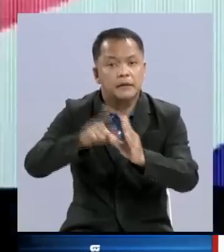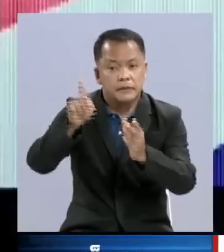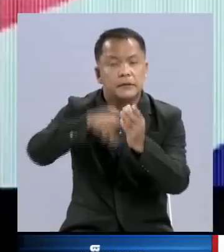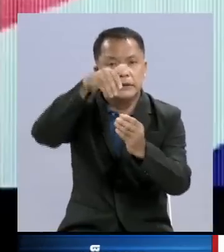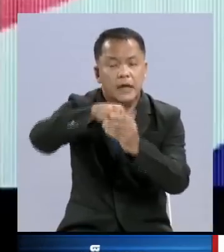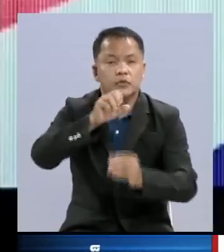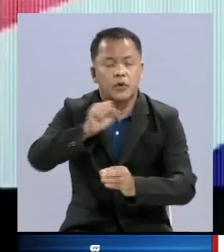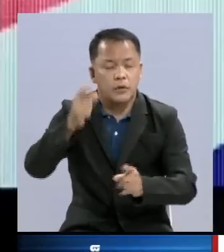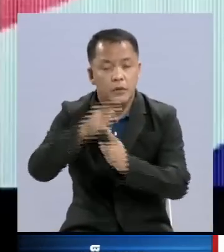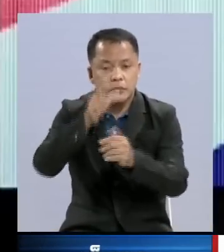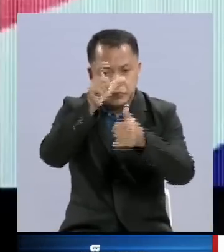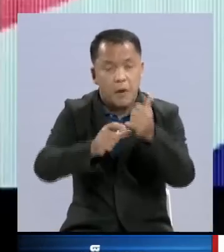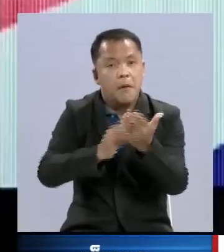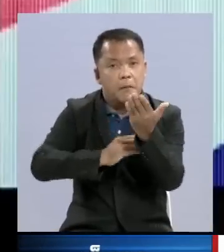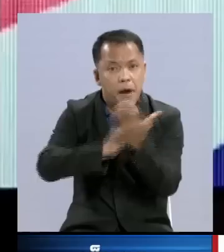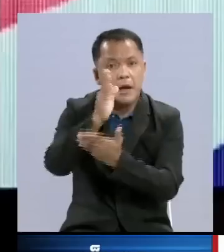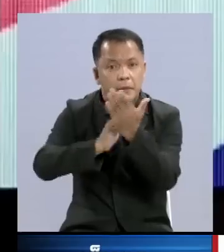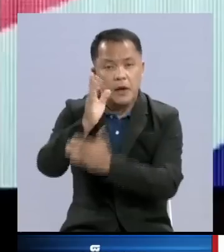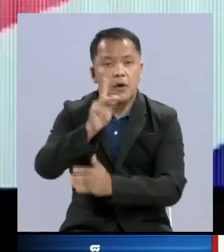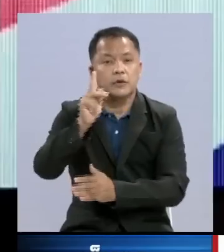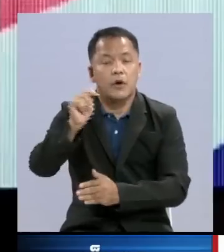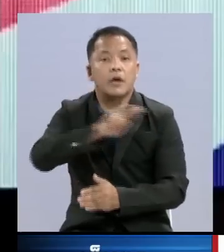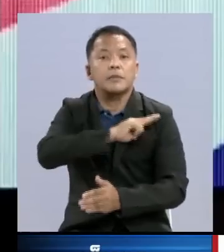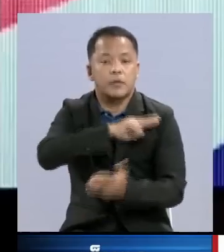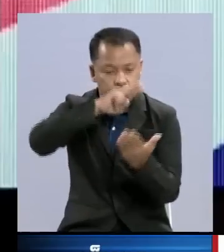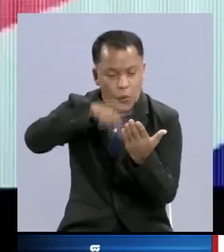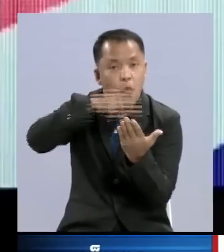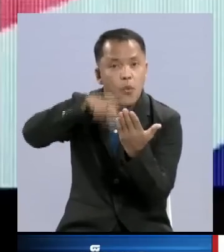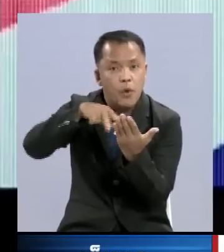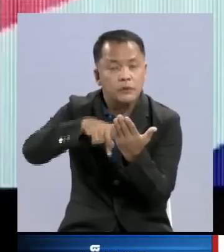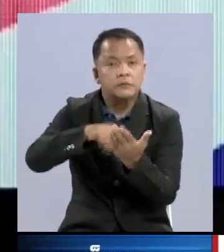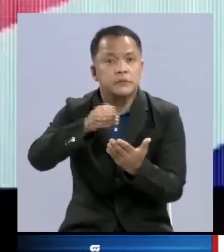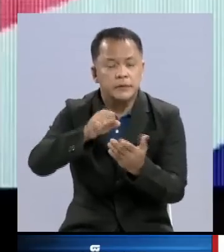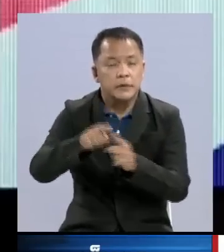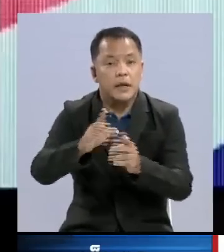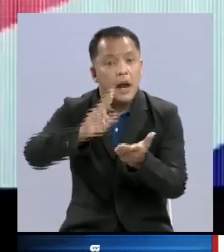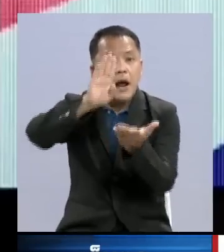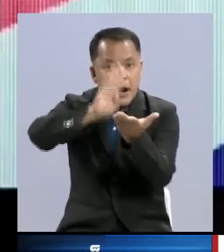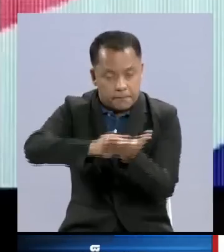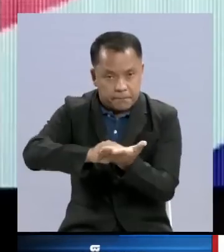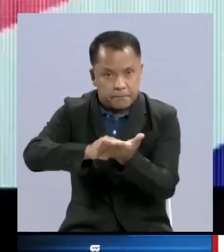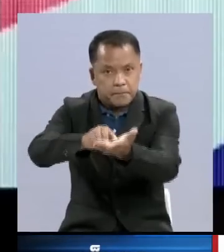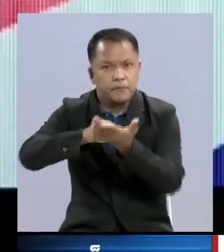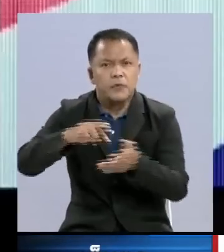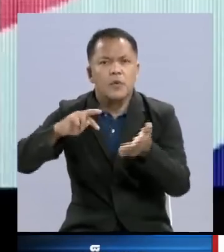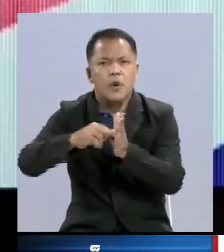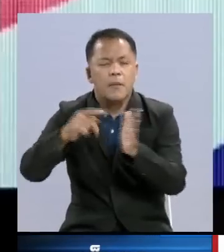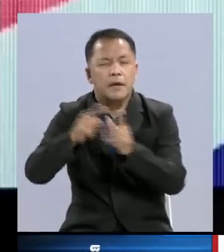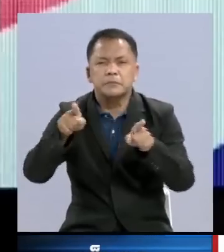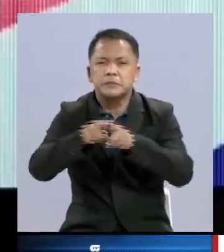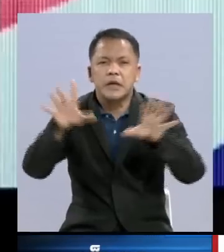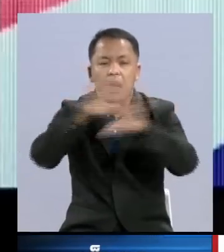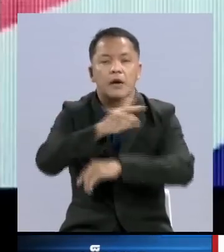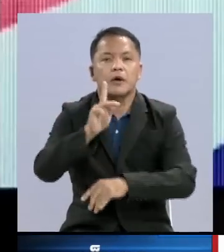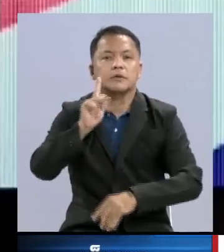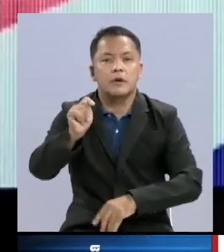มบัติต่างๆว่าผ่านไม่ผ่านกกต.เป็นคนตรวจสอบไง เออ แล้วถ้าเกิดรับเรื่องนี้มันก็จะทำให้เหมือนกับก